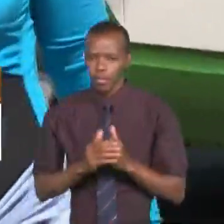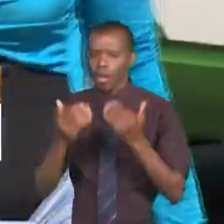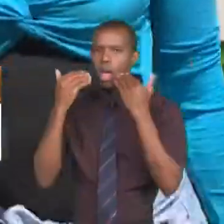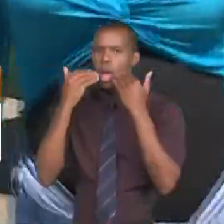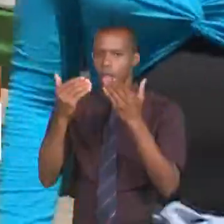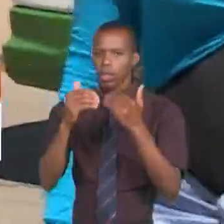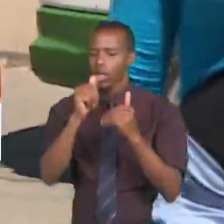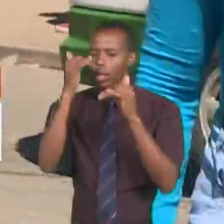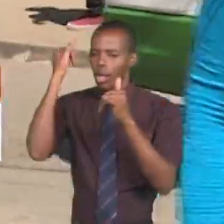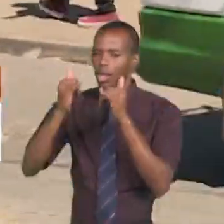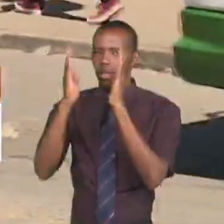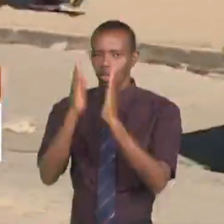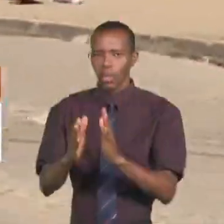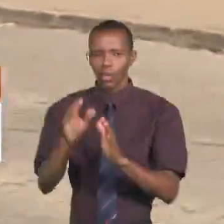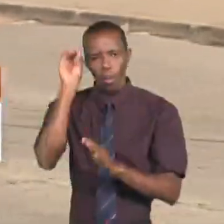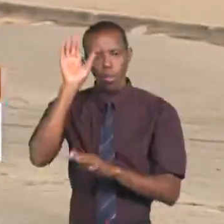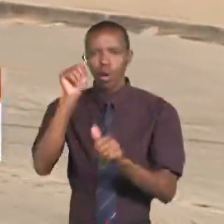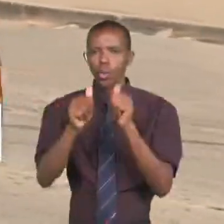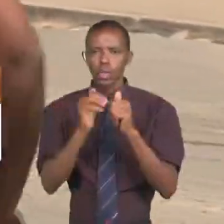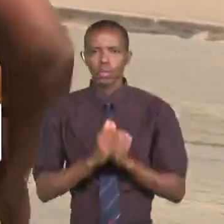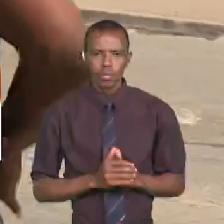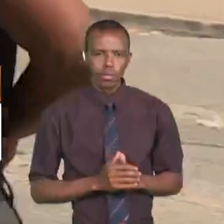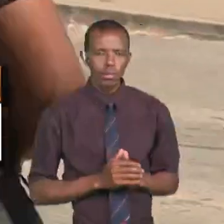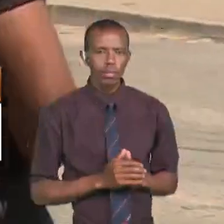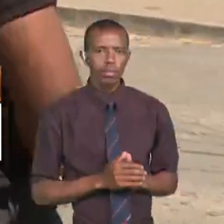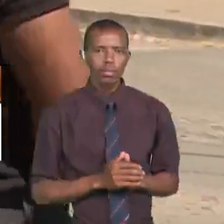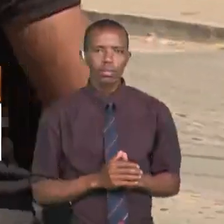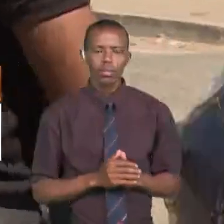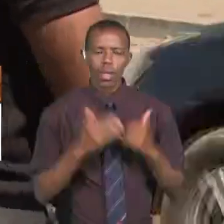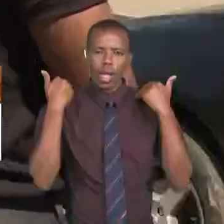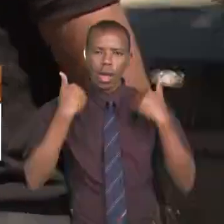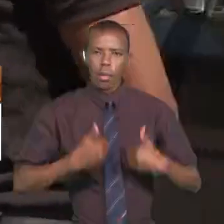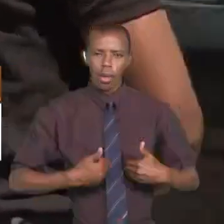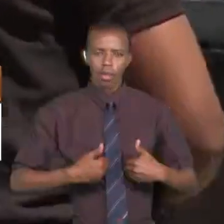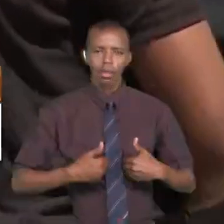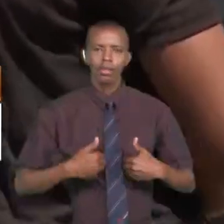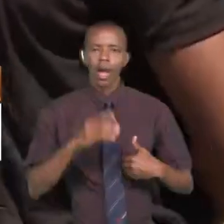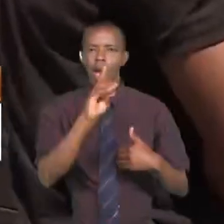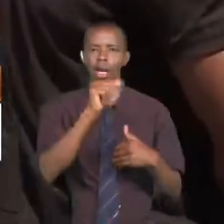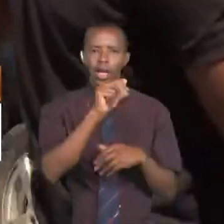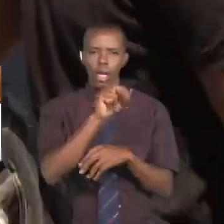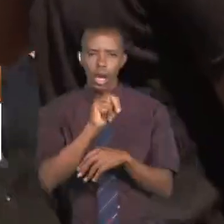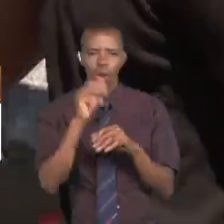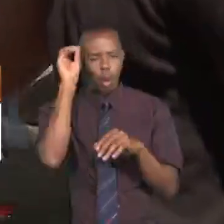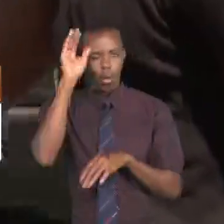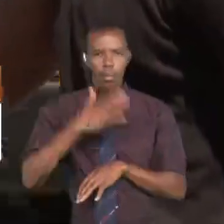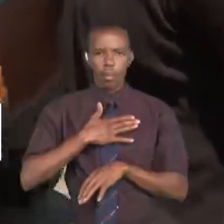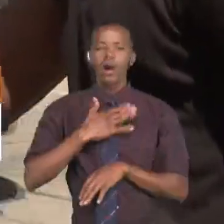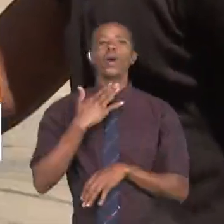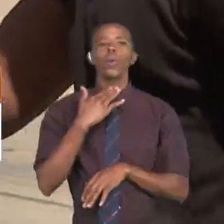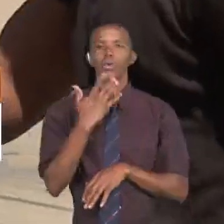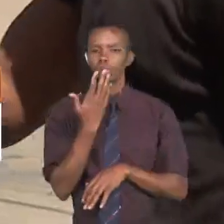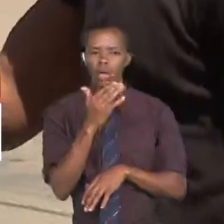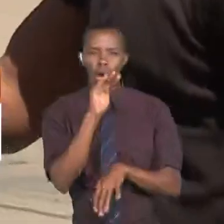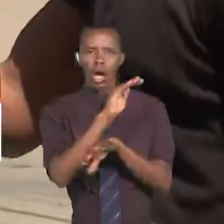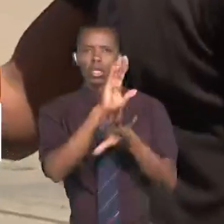sana. Pengine wa mwisho aweze kunieleza kwamba maoni yake ni yapi. Unajulikana kama nani na maoni yako ni yapi? Mimi naitwa Datson Kareo. Mimi kwa maoni yangu vile ningetaka,